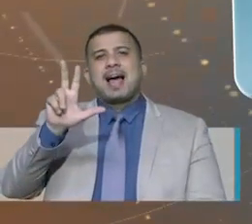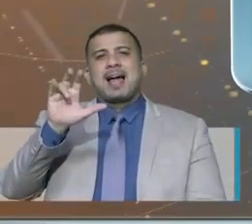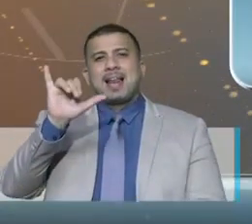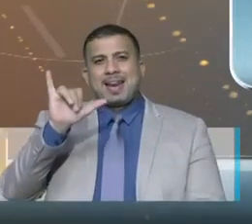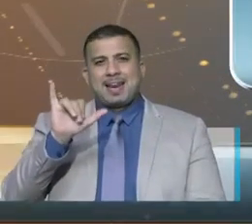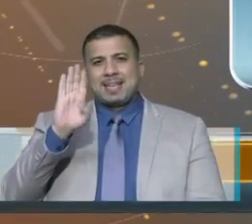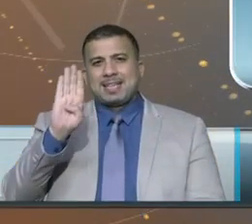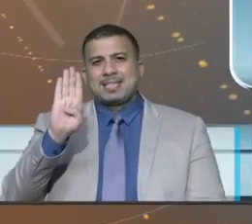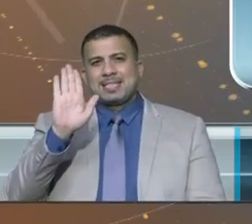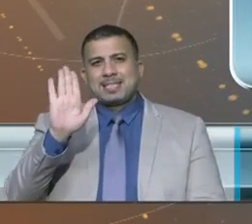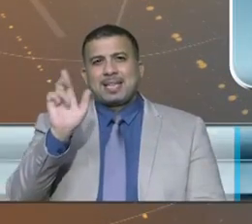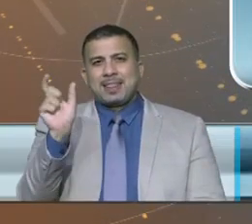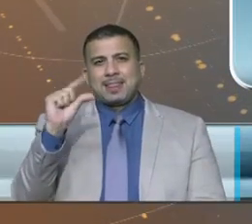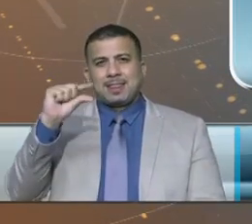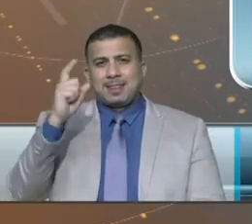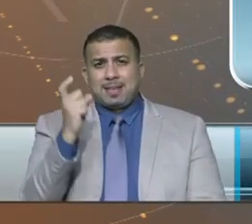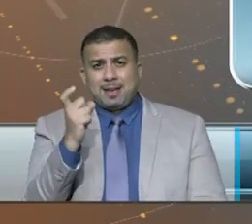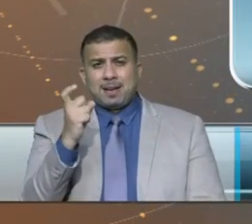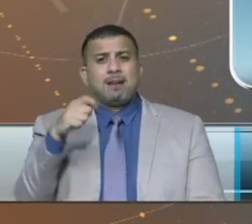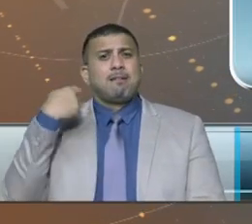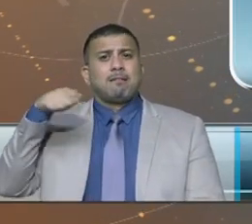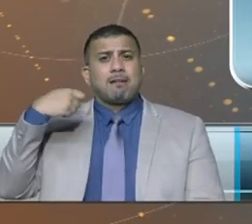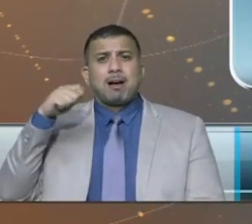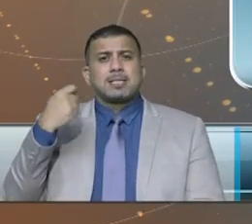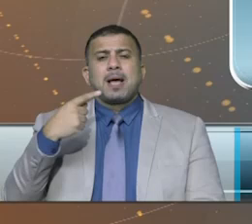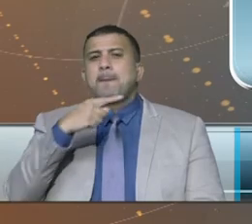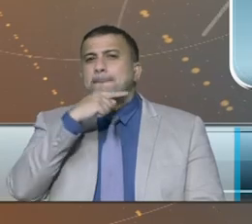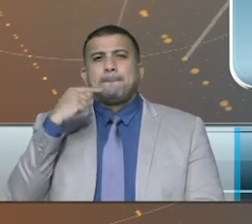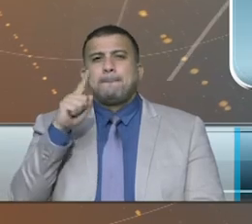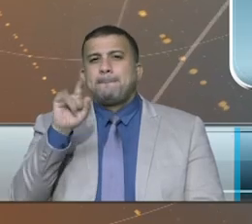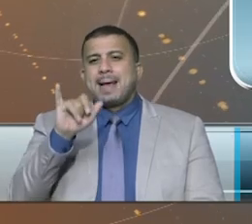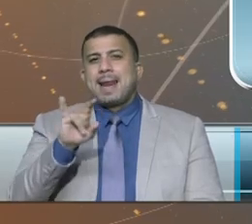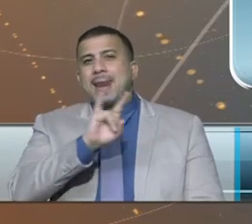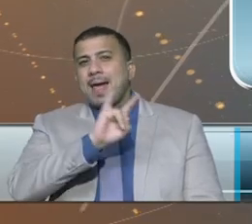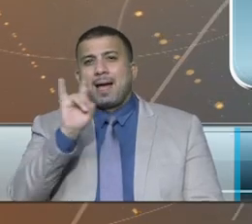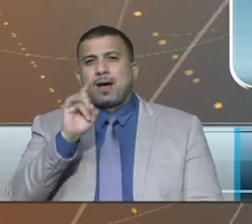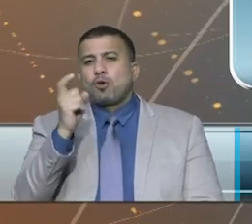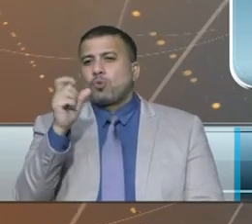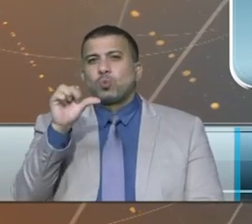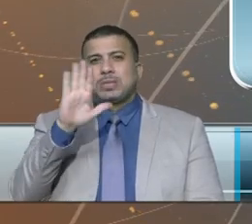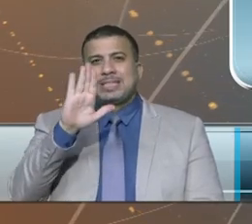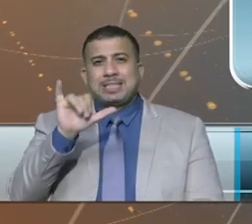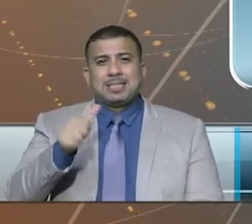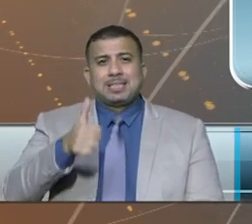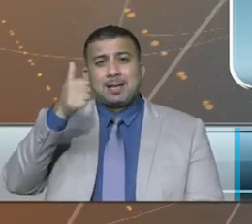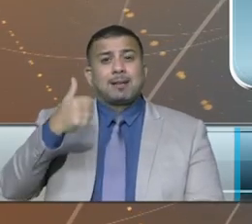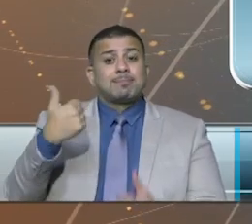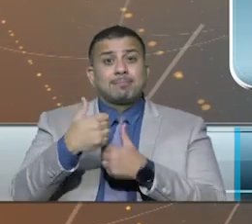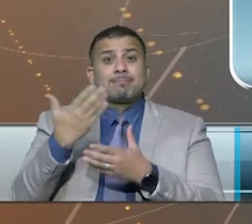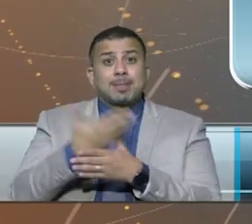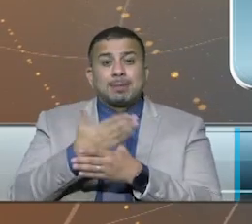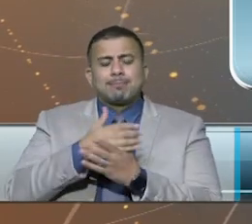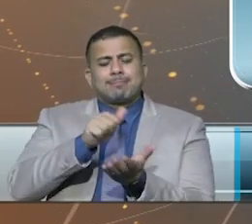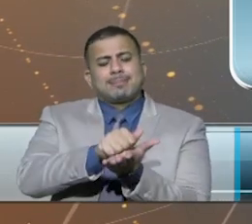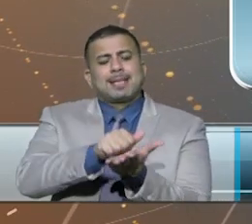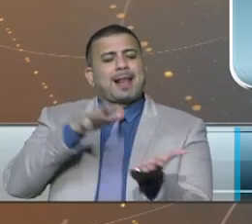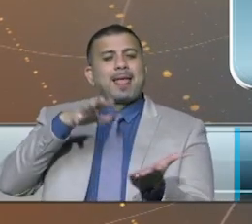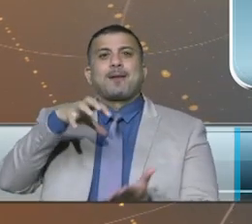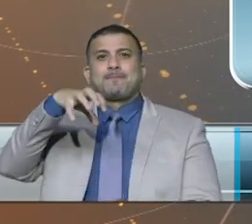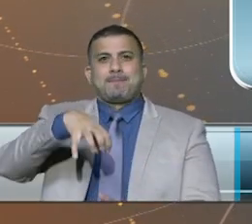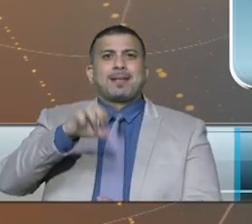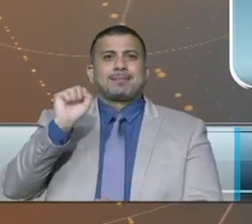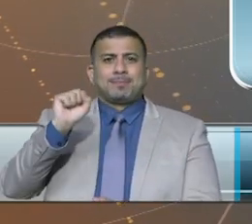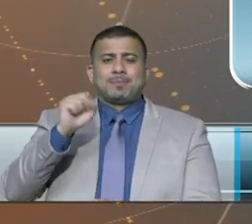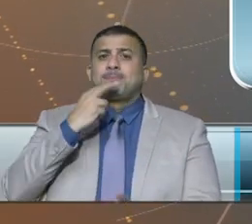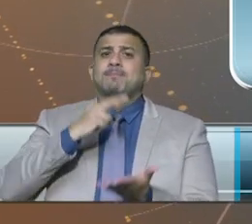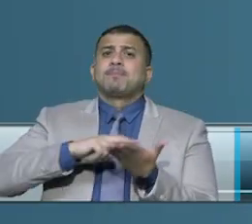فخامه الكسندر لوكاشينكو رئيس جمهوريه بيلاروسيا بمناسبه ذكرى استقلال بلده كما